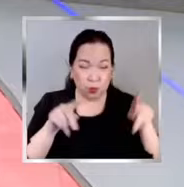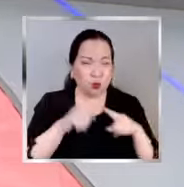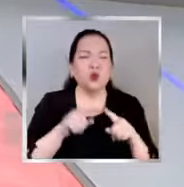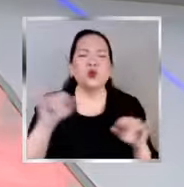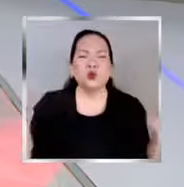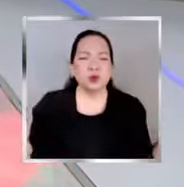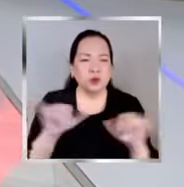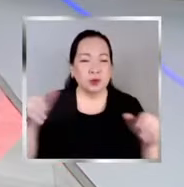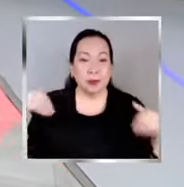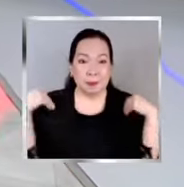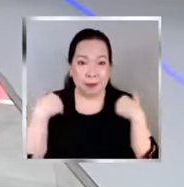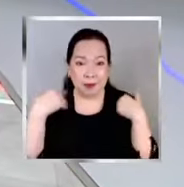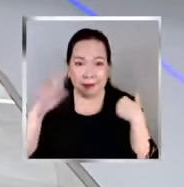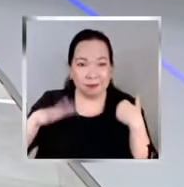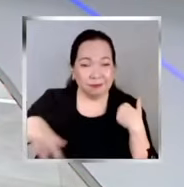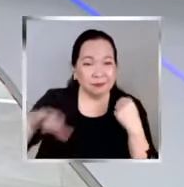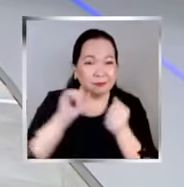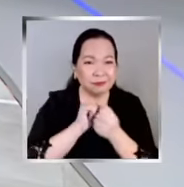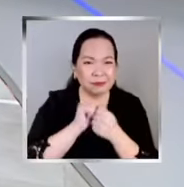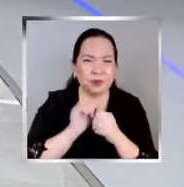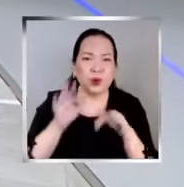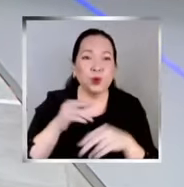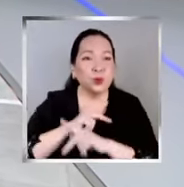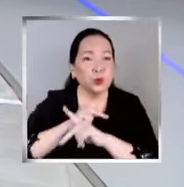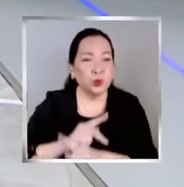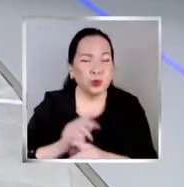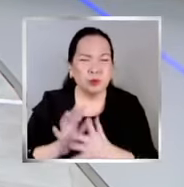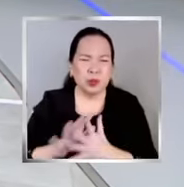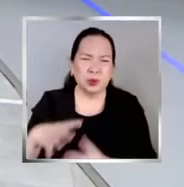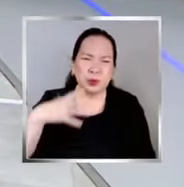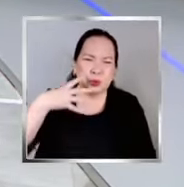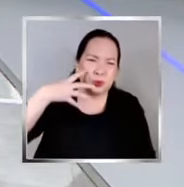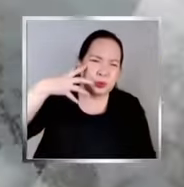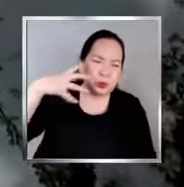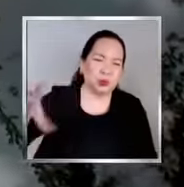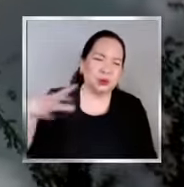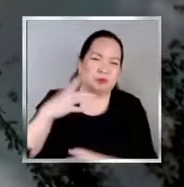natin. Paano natin sila mapoprotektahan mula sa banta ng heat stress?